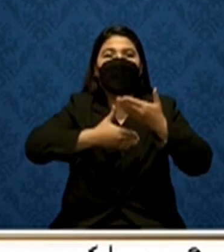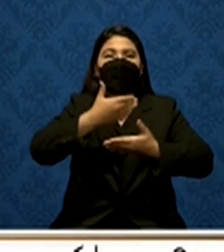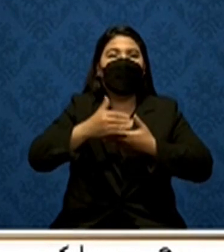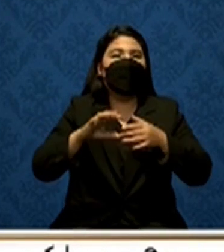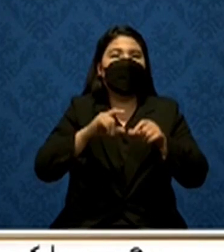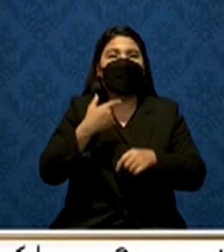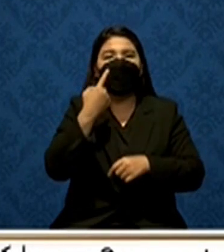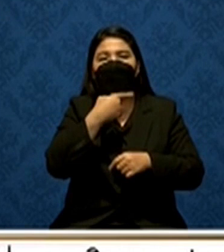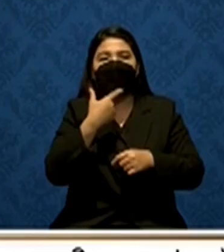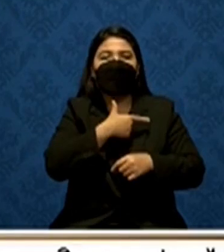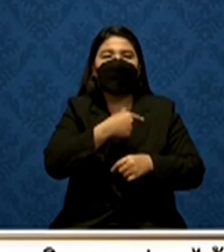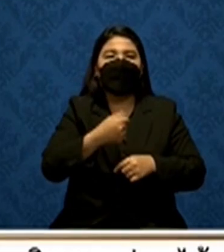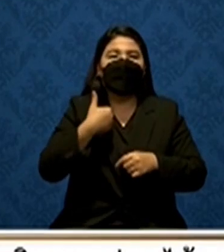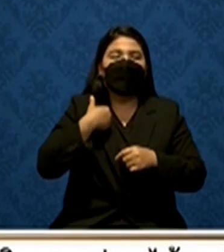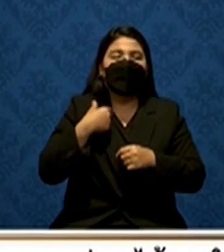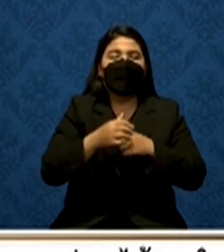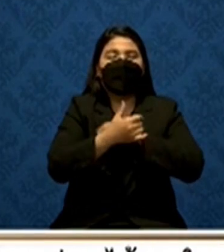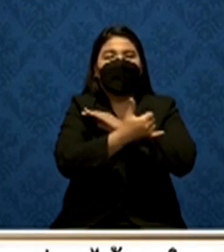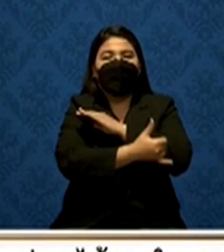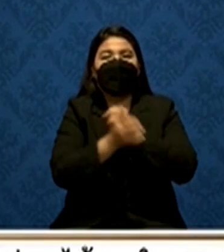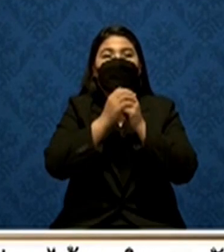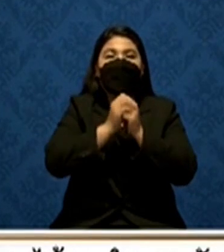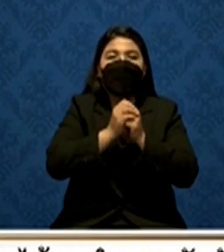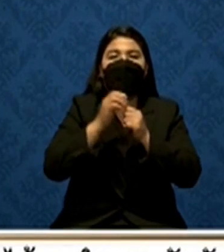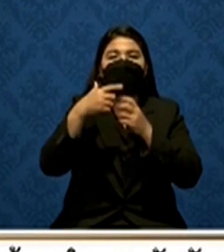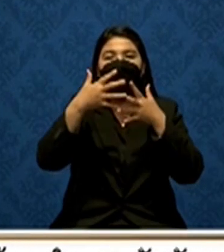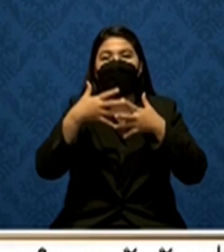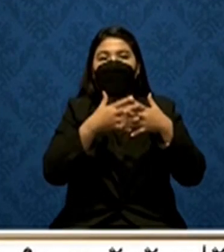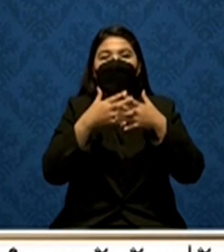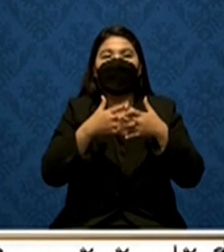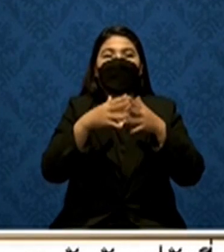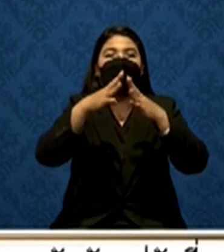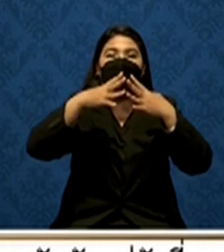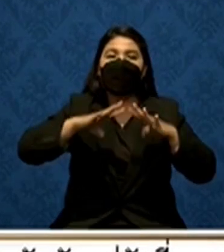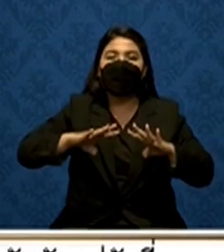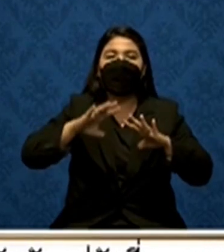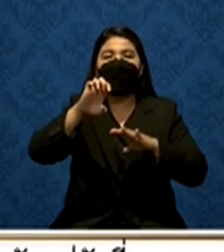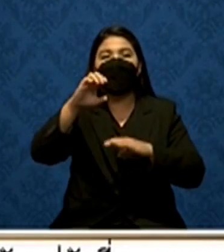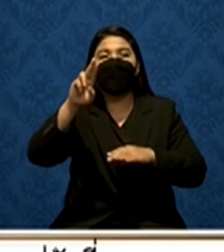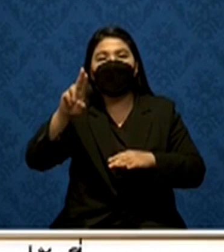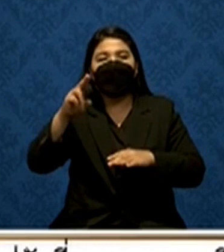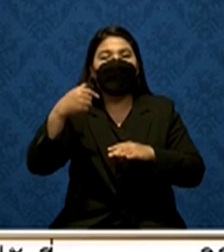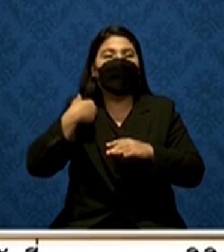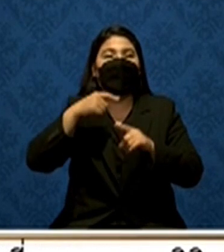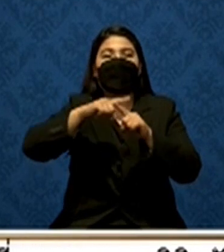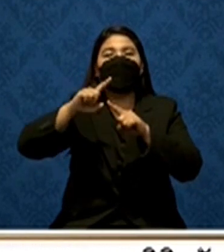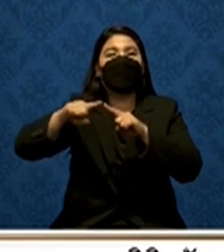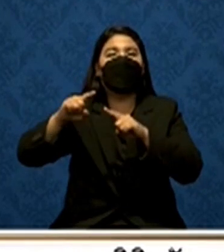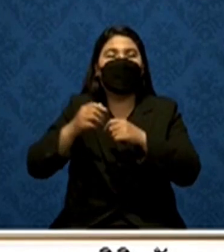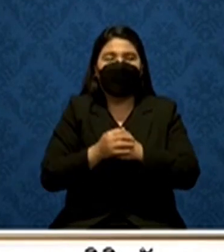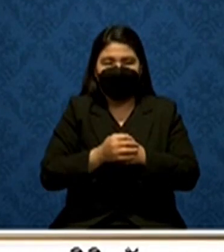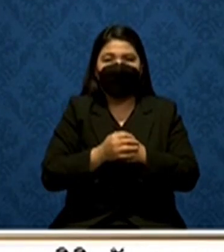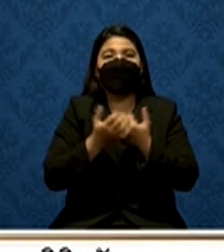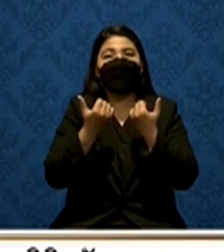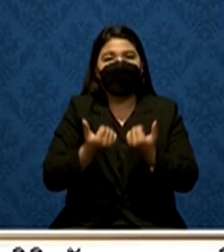ยไม่วาจะเป็นจีน สารัฐ อียู อาเซียนหรอเอเชีตวันหลอกก็ตามแล้วก็...นี่ก็คอสิ่งที่ขอนิญาต